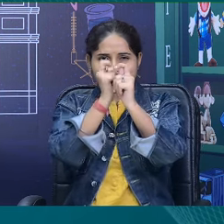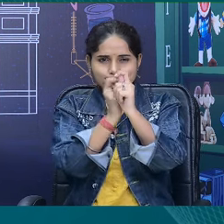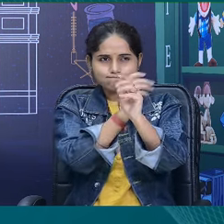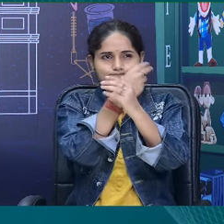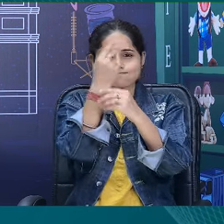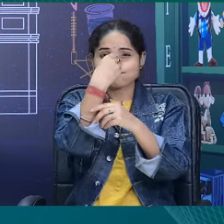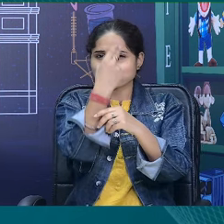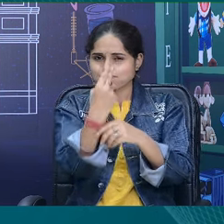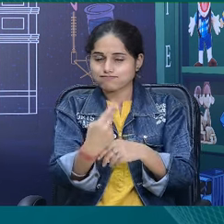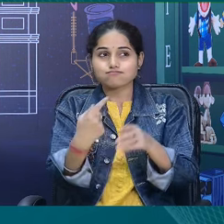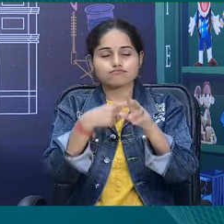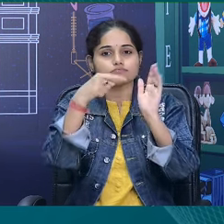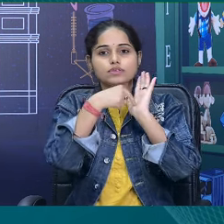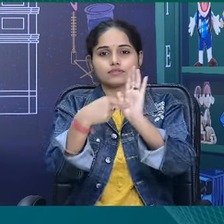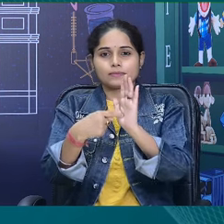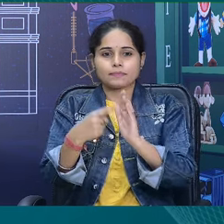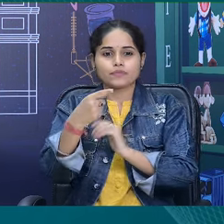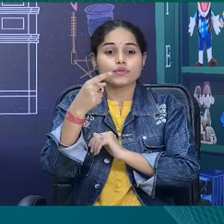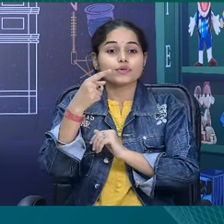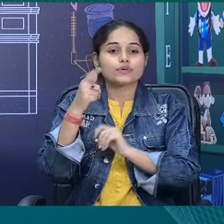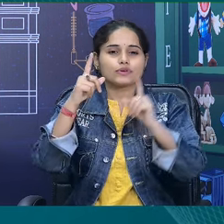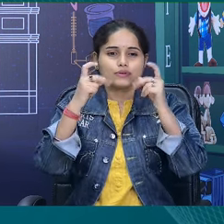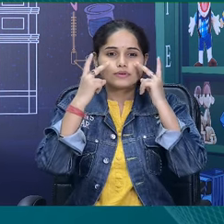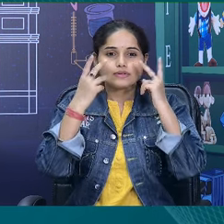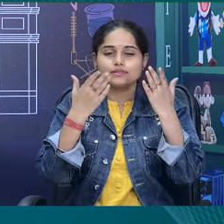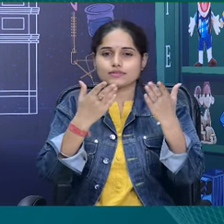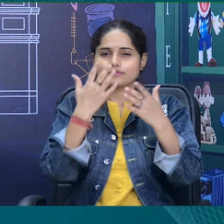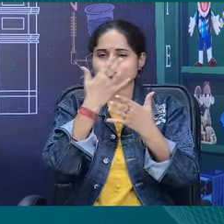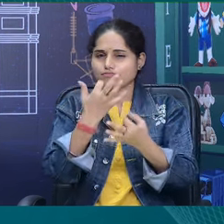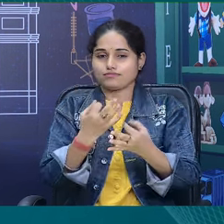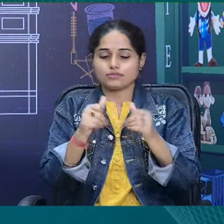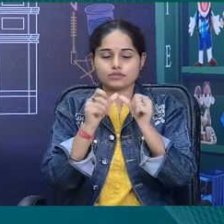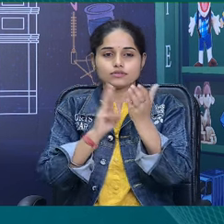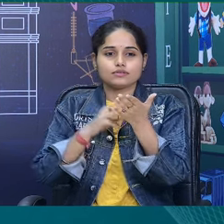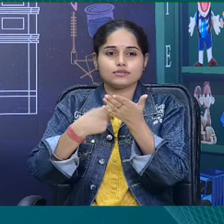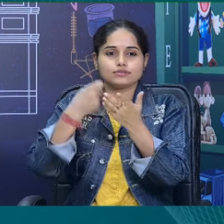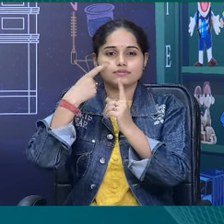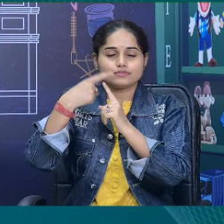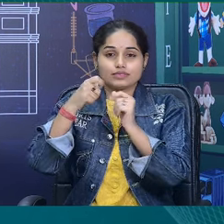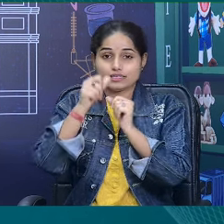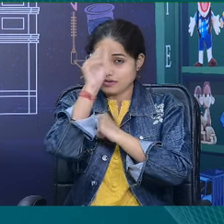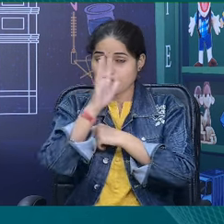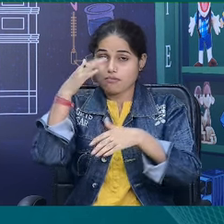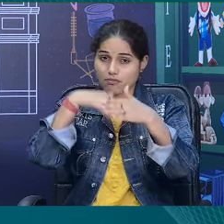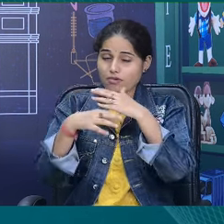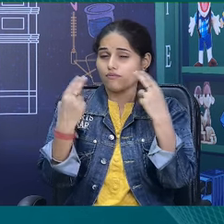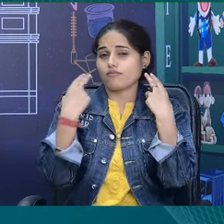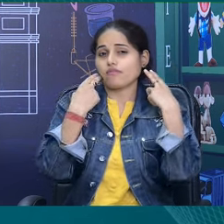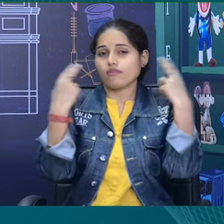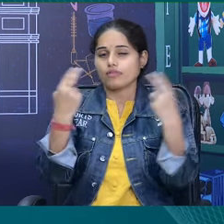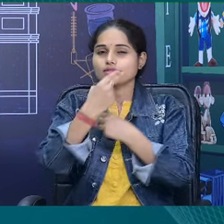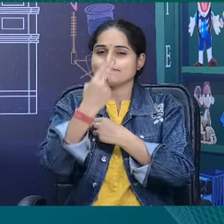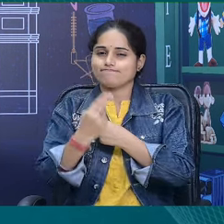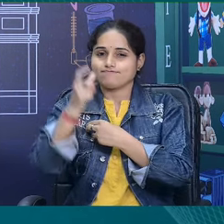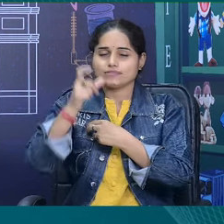सुंदर प्रतिमा आप देख रहे हैं यहां पर बहुत ही सुंदर एक चित्र है अमृता शेरगिल जो कि हमारे हिंदुस्तान की जानी मानी एक आर्टिस्ट है बहुत कम समय